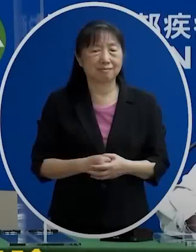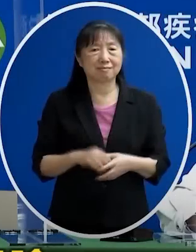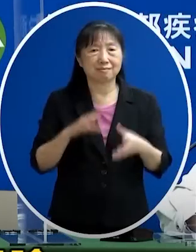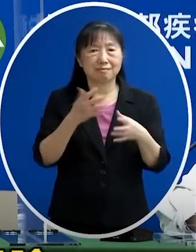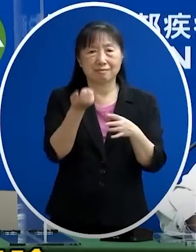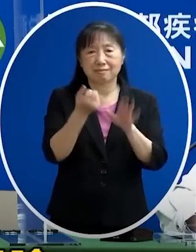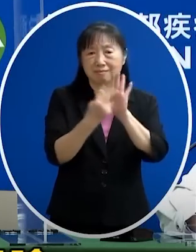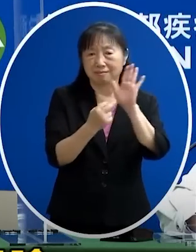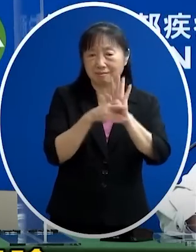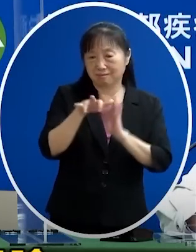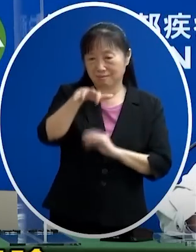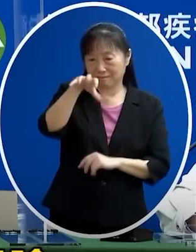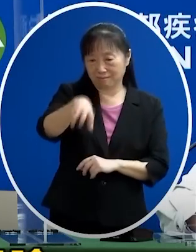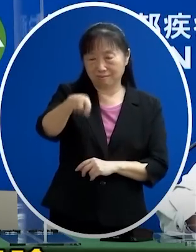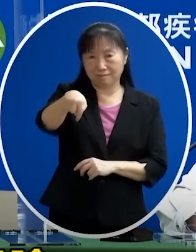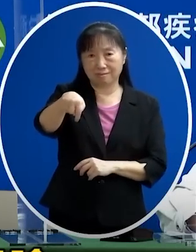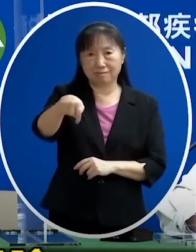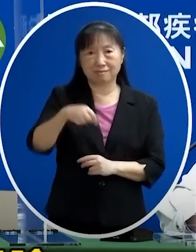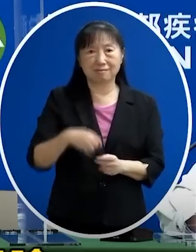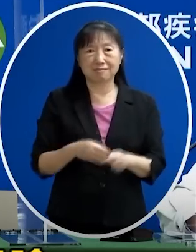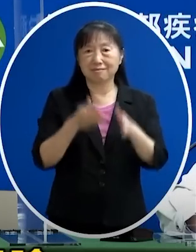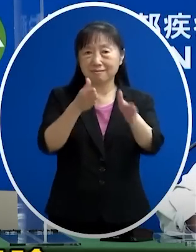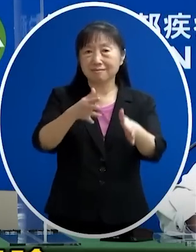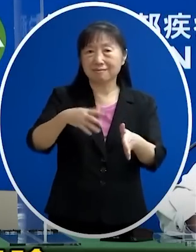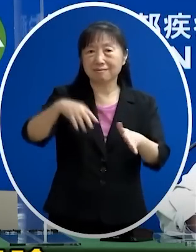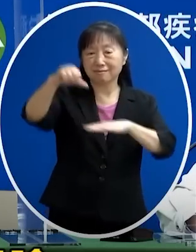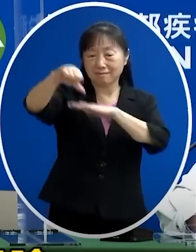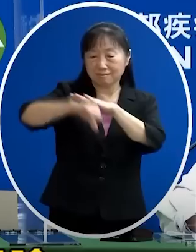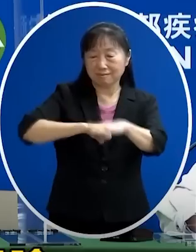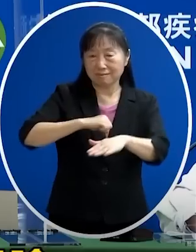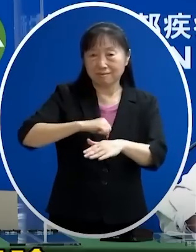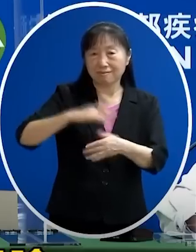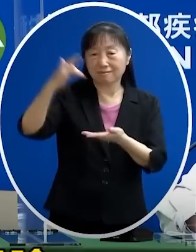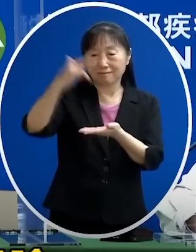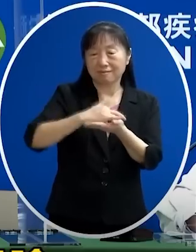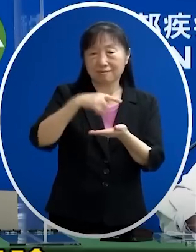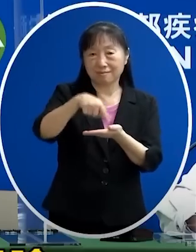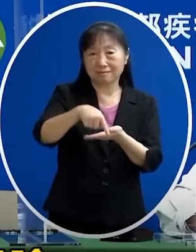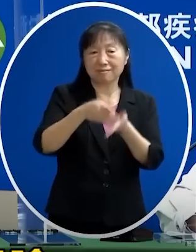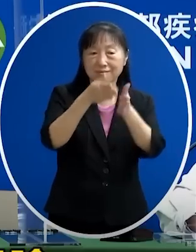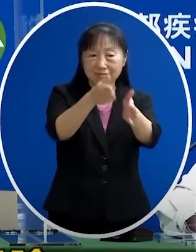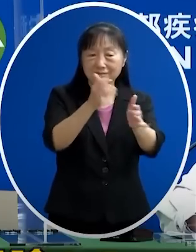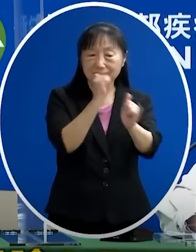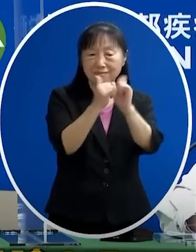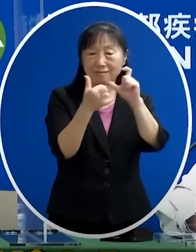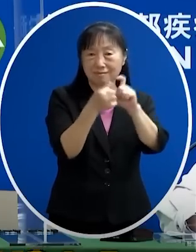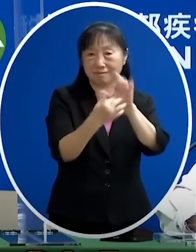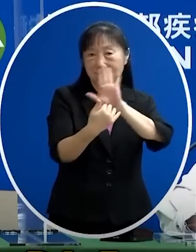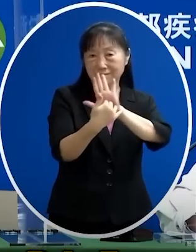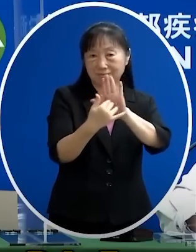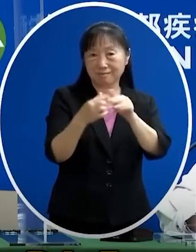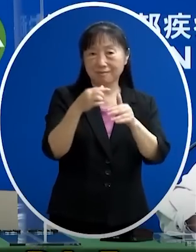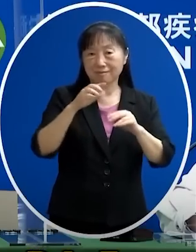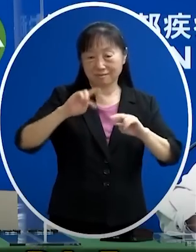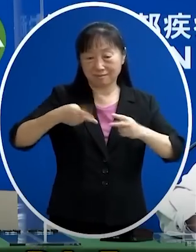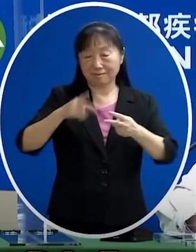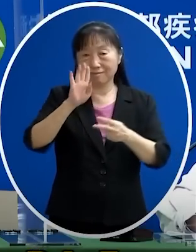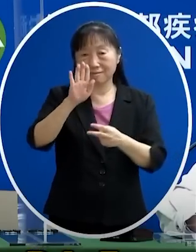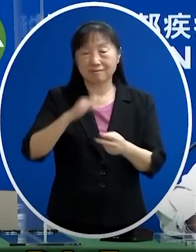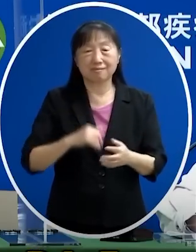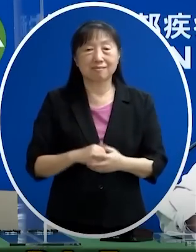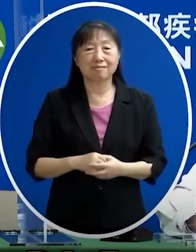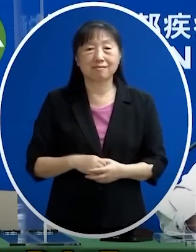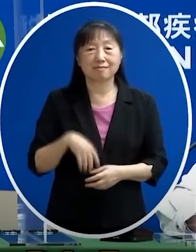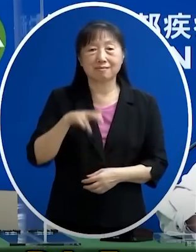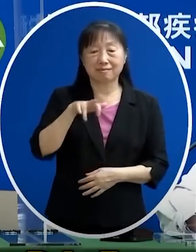在边境目前在虽然对于入境之后的社区防疫我们有做了一个调整，但是我们